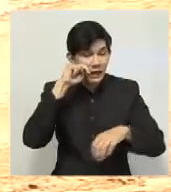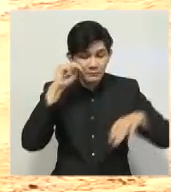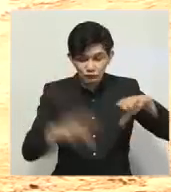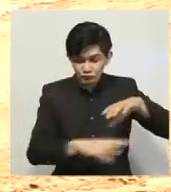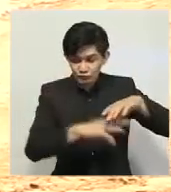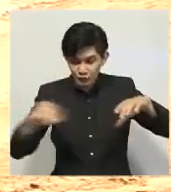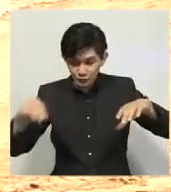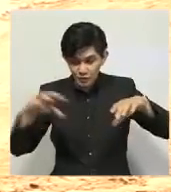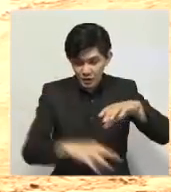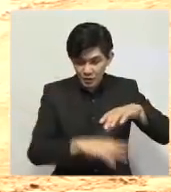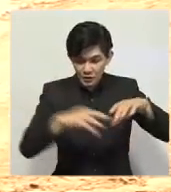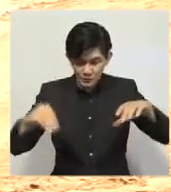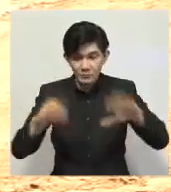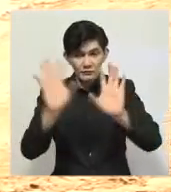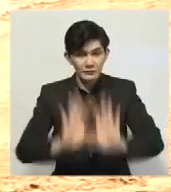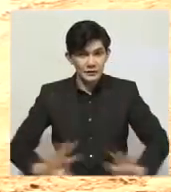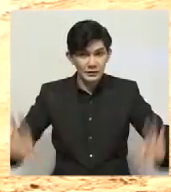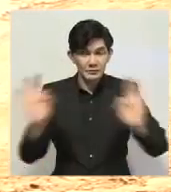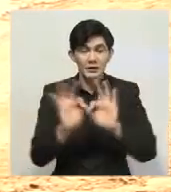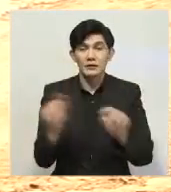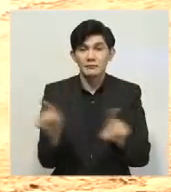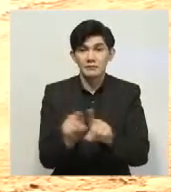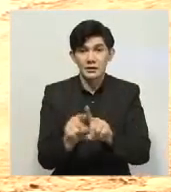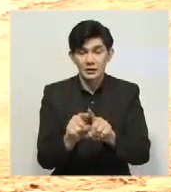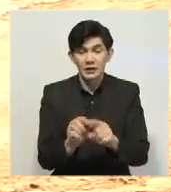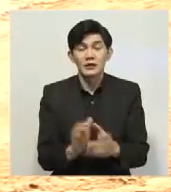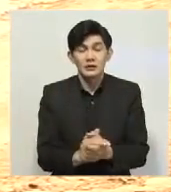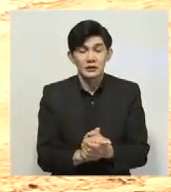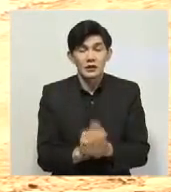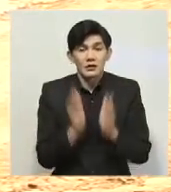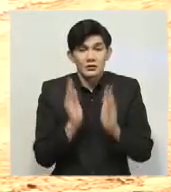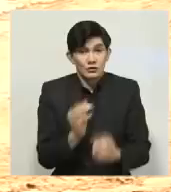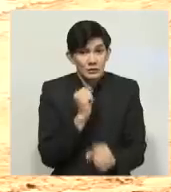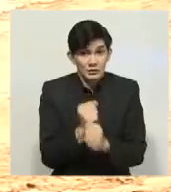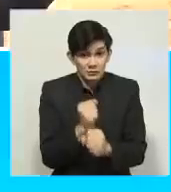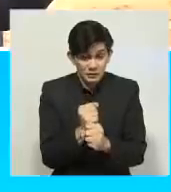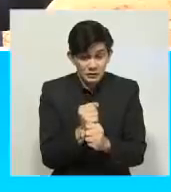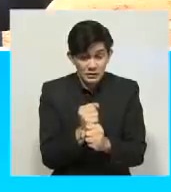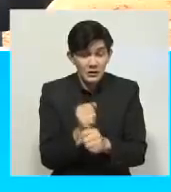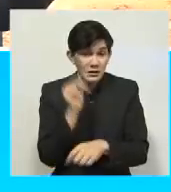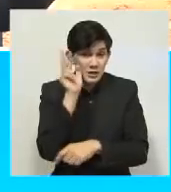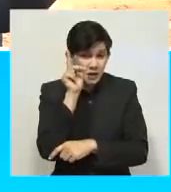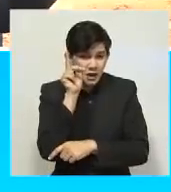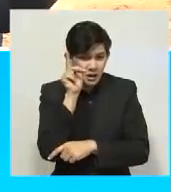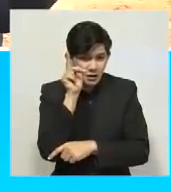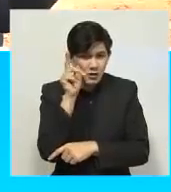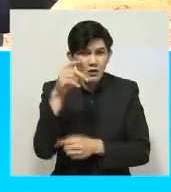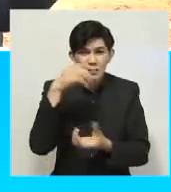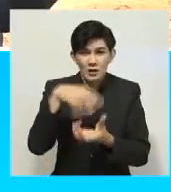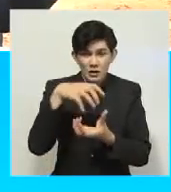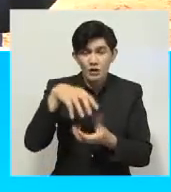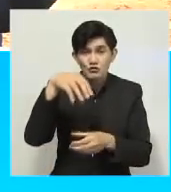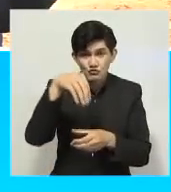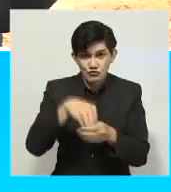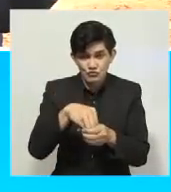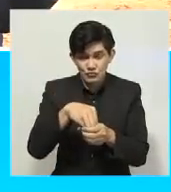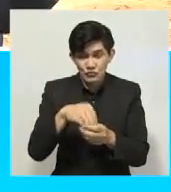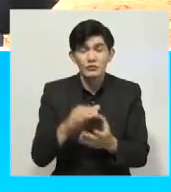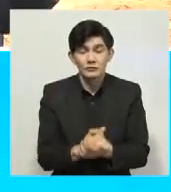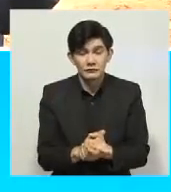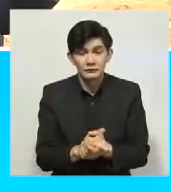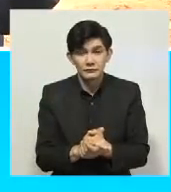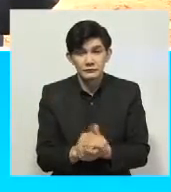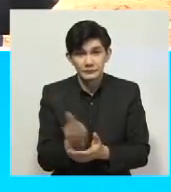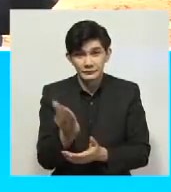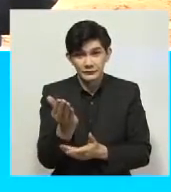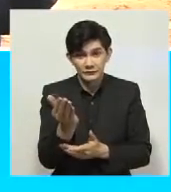จากถ้ำก็ถือว่ายังเป็นภารกิจสำคัญค่ะซึ่งตอนนี้คุณจักรพงศ์ภัทรกิจลือชัยนะคะก็อยู่ที่บริเวณถ้ำสายทองค่ะเดี๋ยวเราไปดูรายละเอียดเรื่องนี้กับ